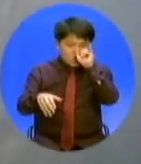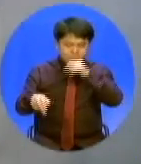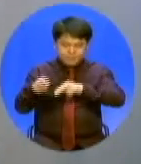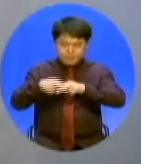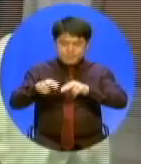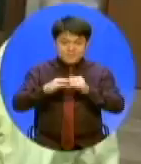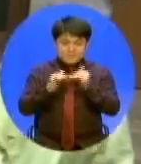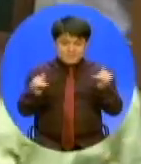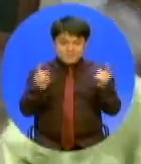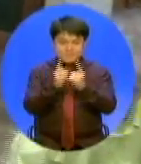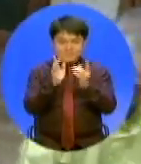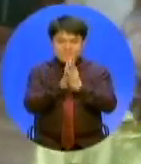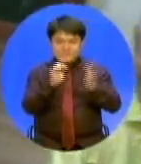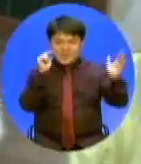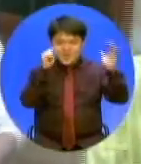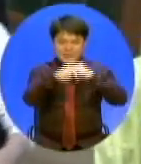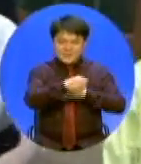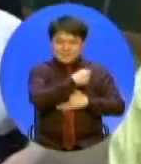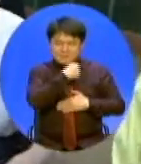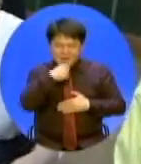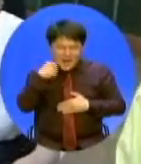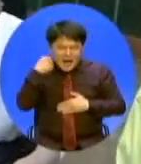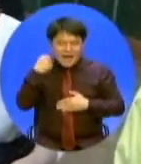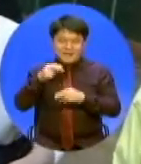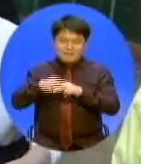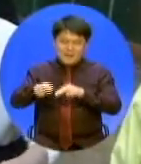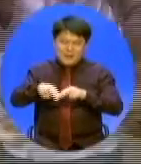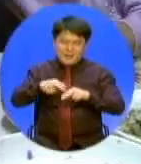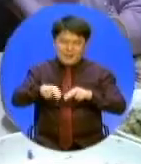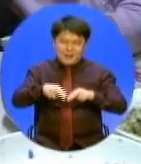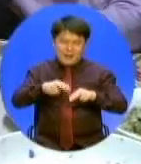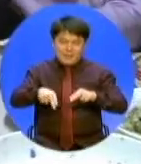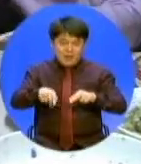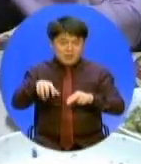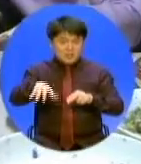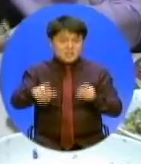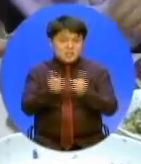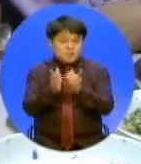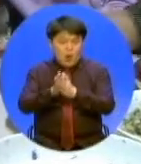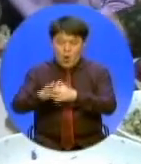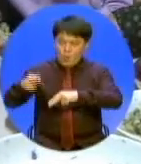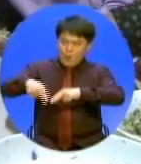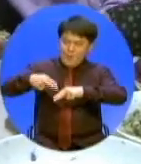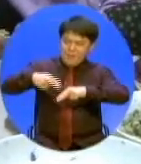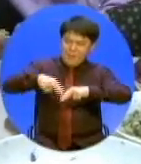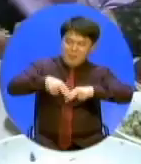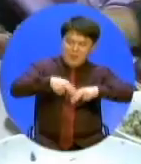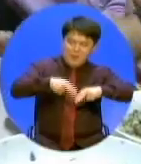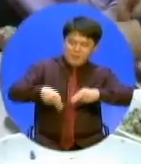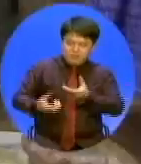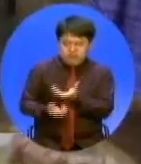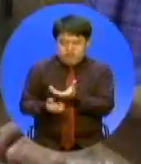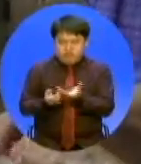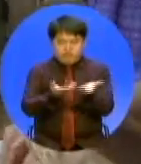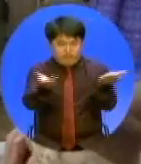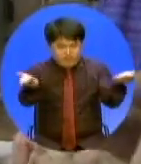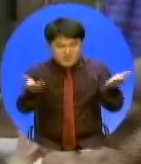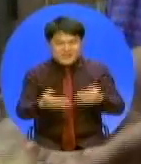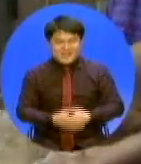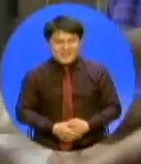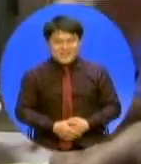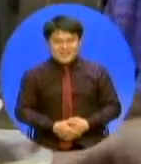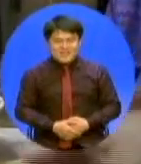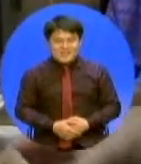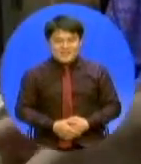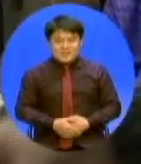조리사들이 네. 직접 가서 아주 맛있는 음식을 바로 네. 거기서 현지에서 이렇게 조리해서 제공하기도 하고 이랬습니다. 아니